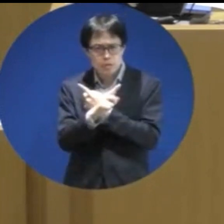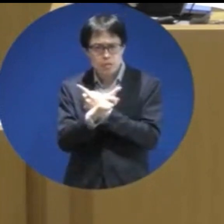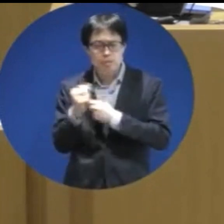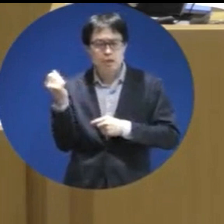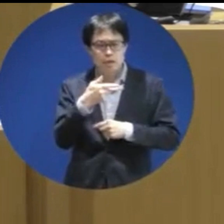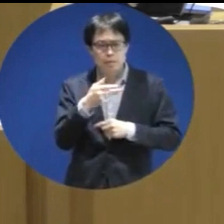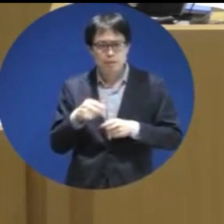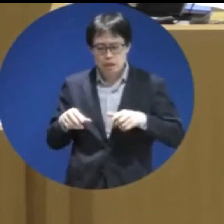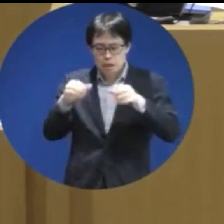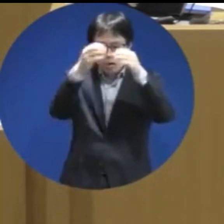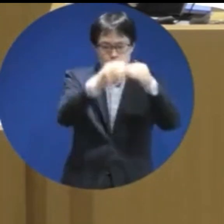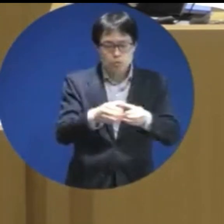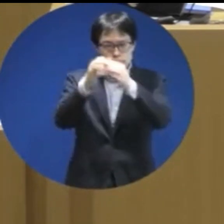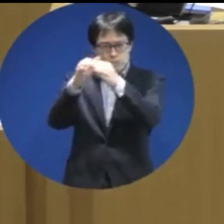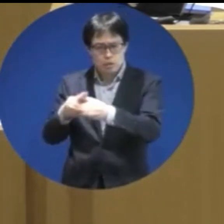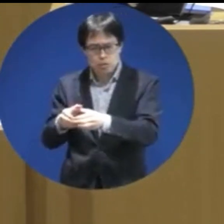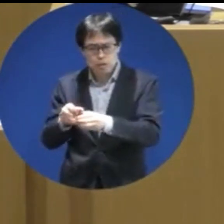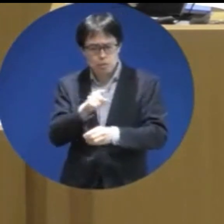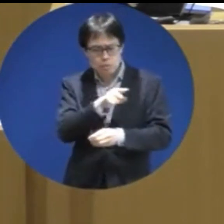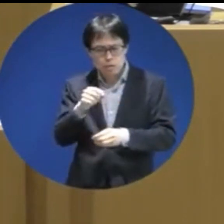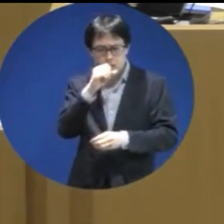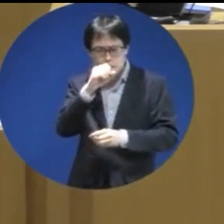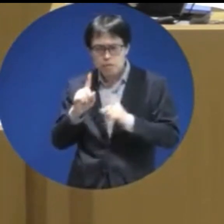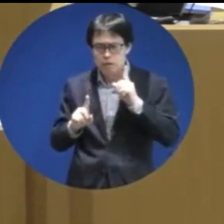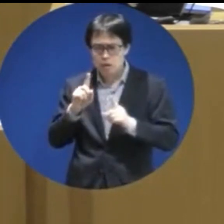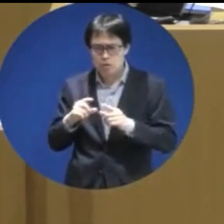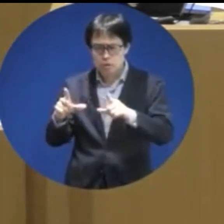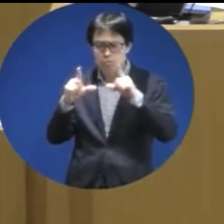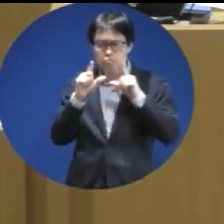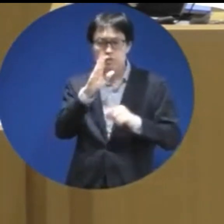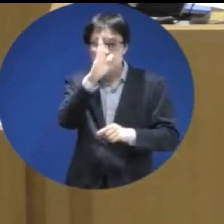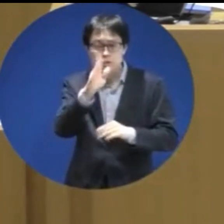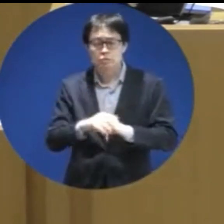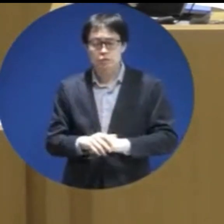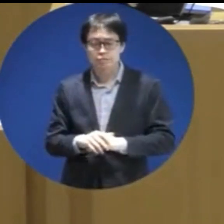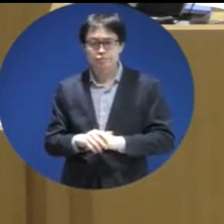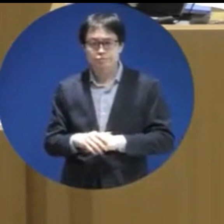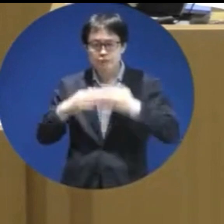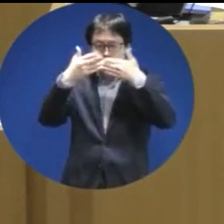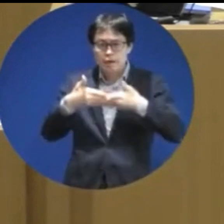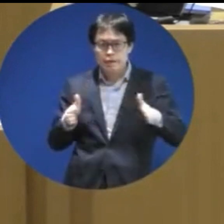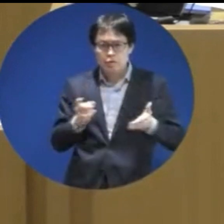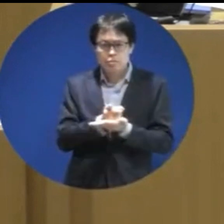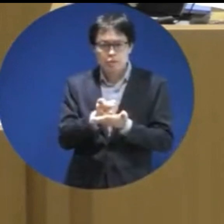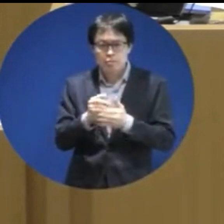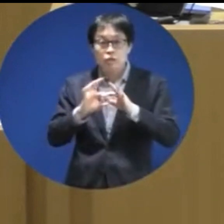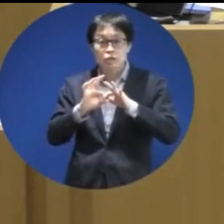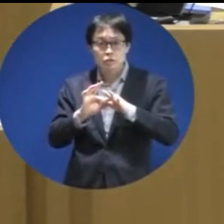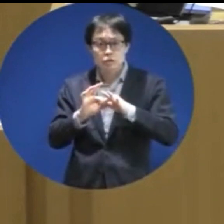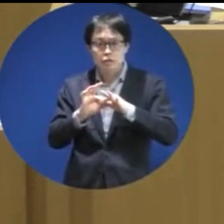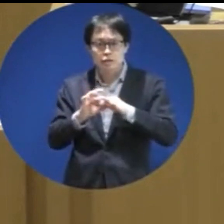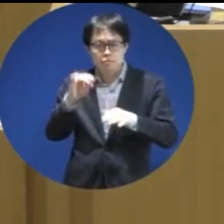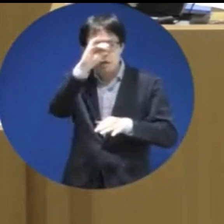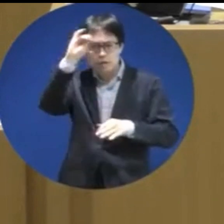また車止めを工夫するなど考えているのかなどお答えいただければと思います。またバリアフリーマップに関してノウハ